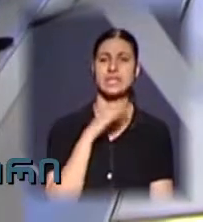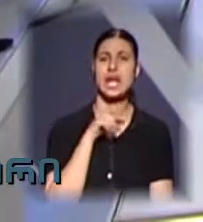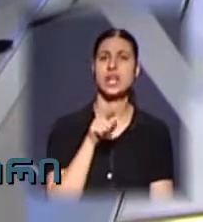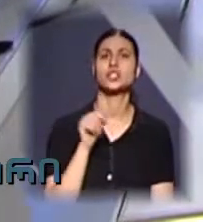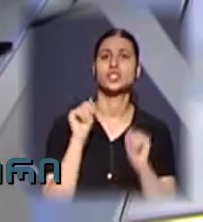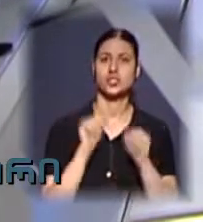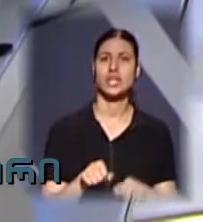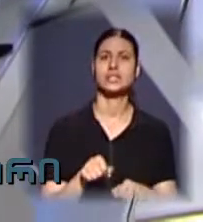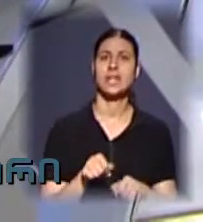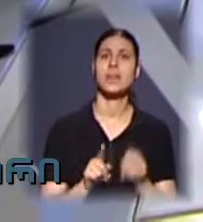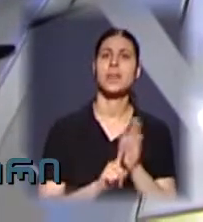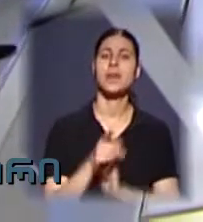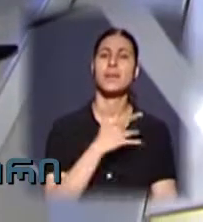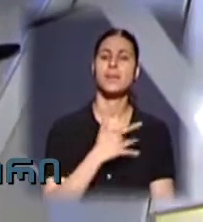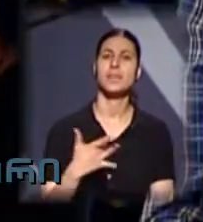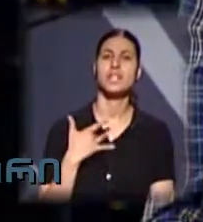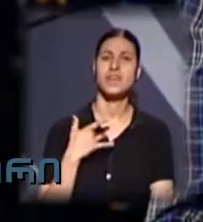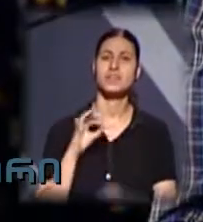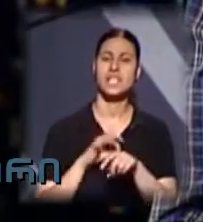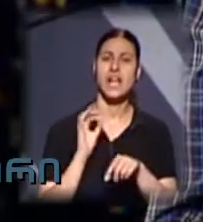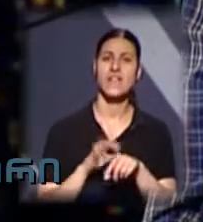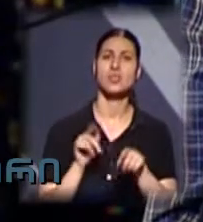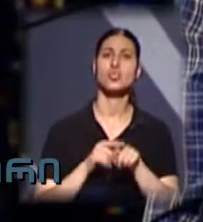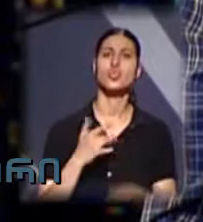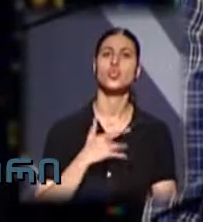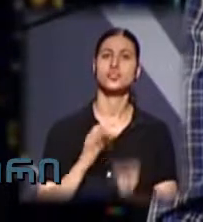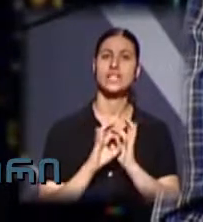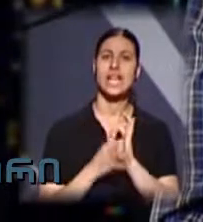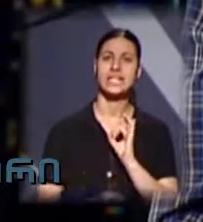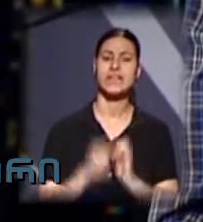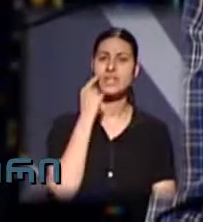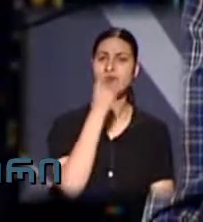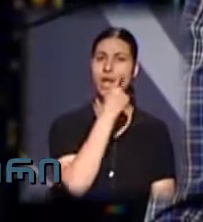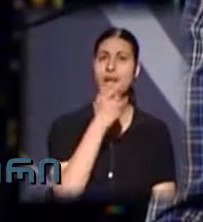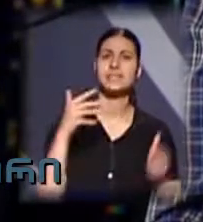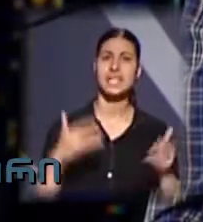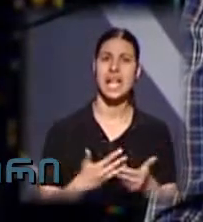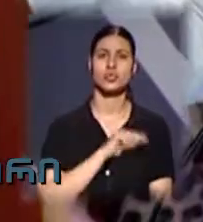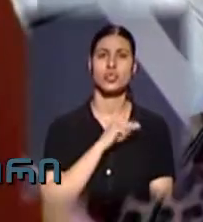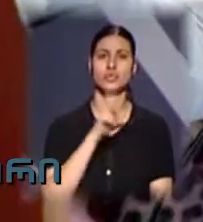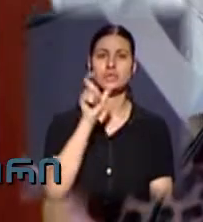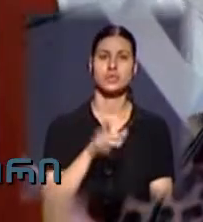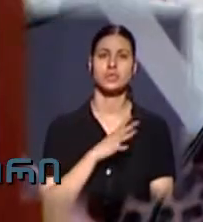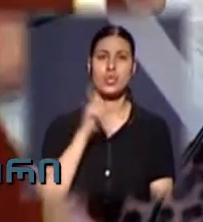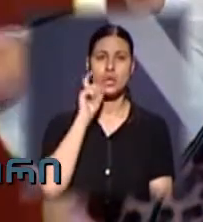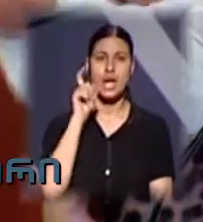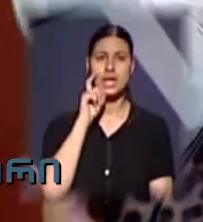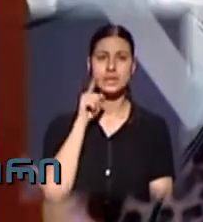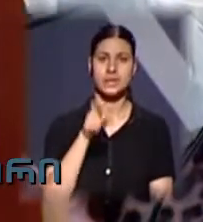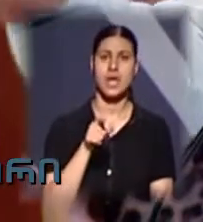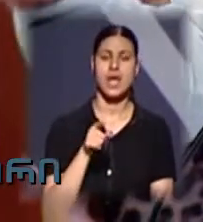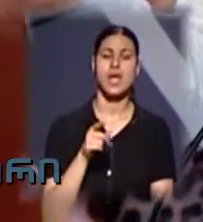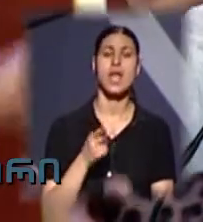წყალმა შეიძლება გამოიწვიოს ფილტვების დაავადება, კუშნაწლავის დაავადება, თვალების ანთება და ათასი რაღაც. ჩვენ რაიმე